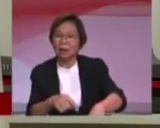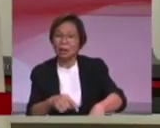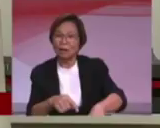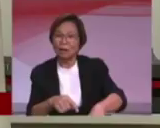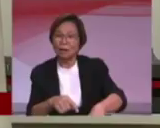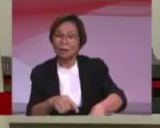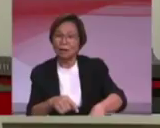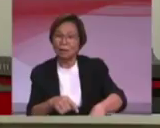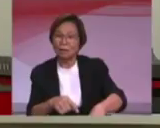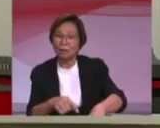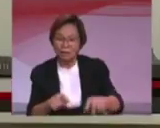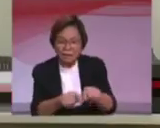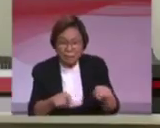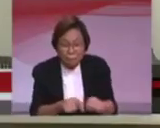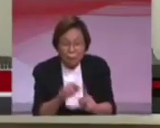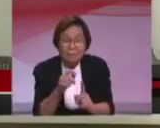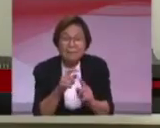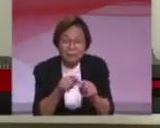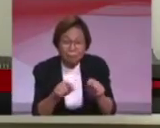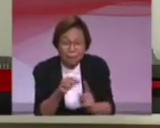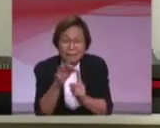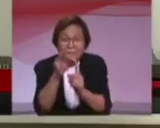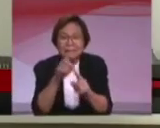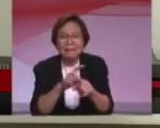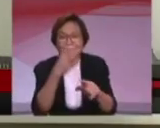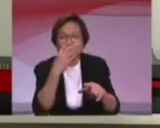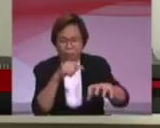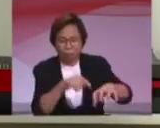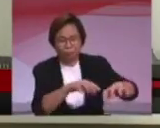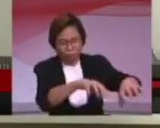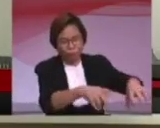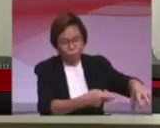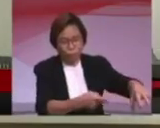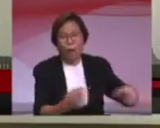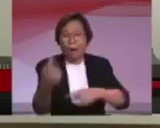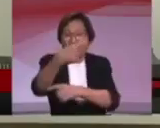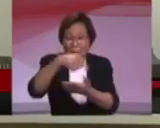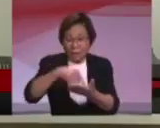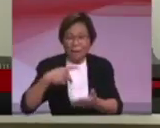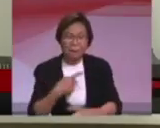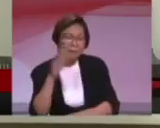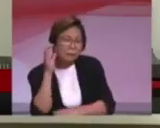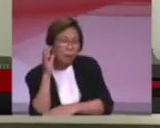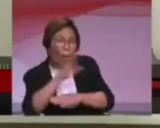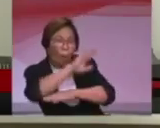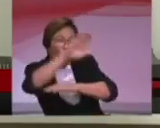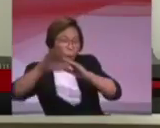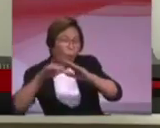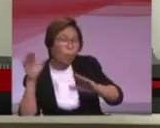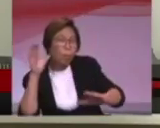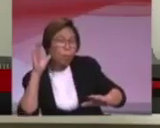lokaliti tertentu yang saya umumkan di dalam Seremban juga. Hari ini kita mendengar secara keseluruhan